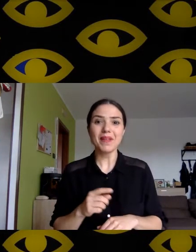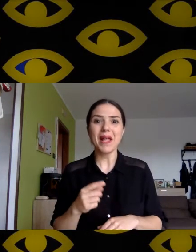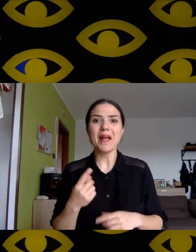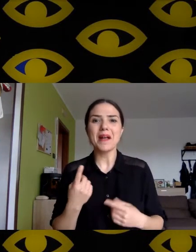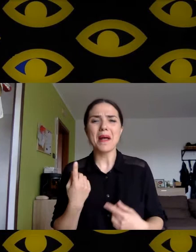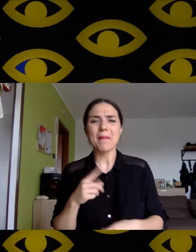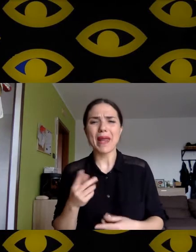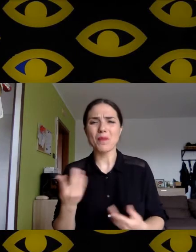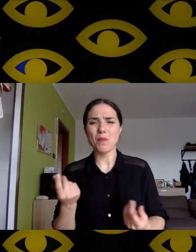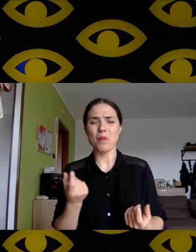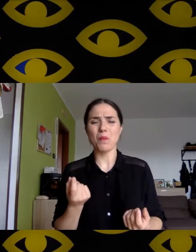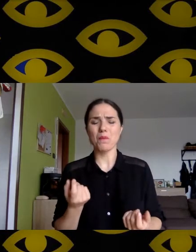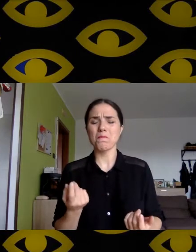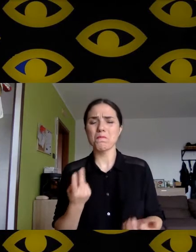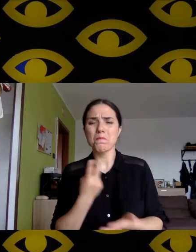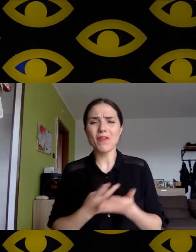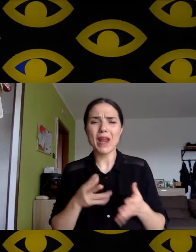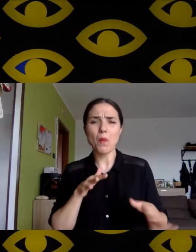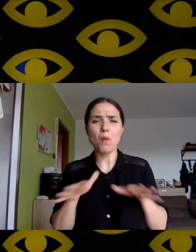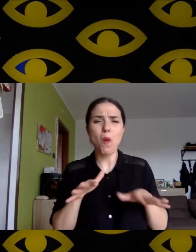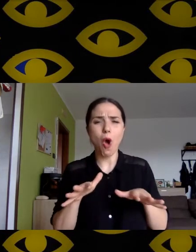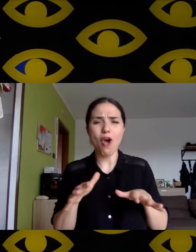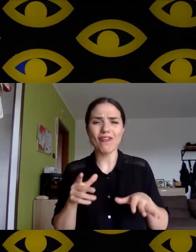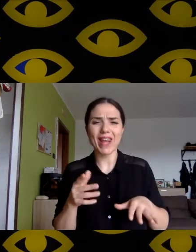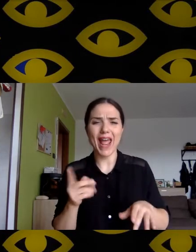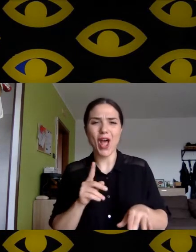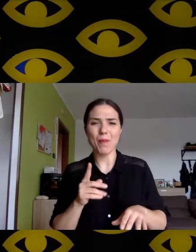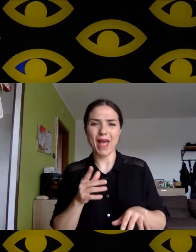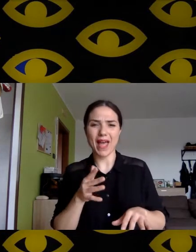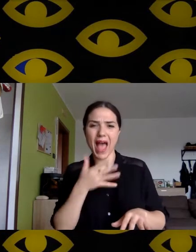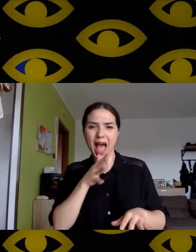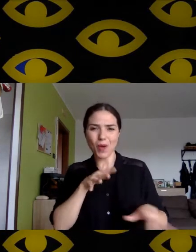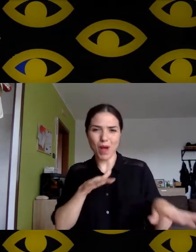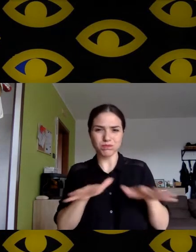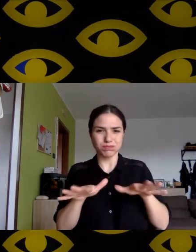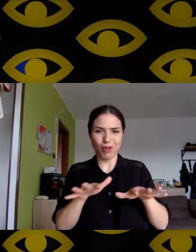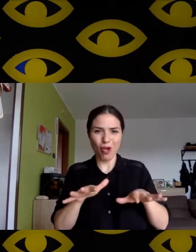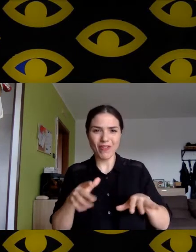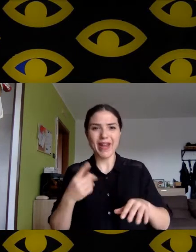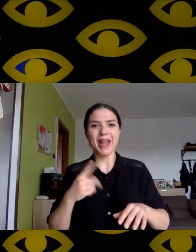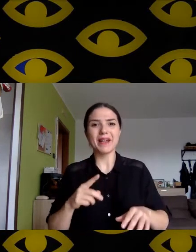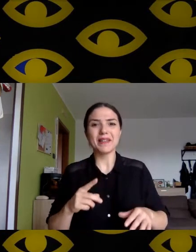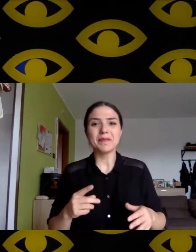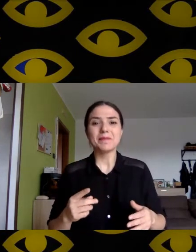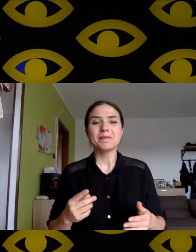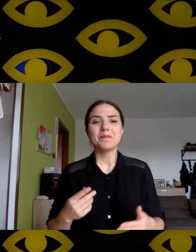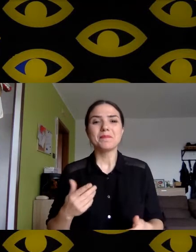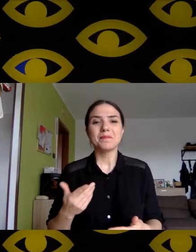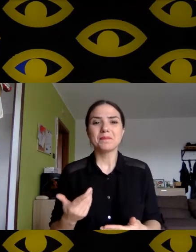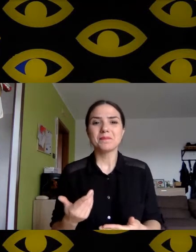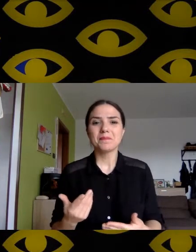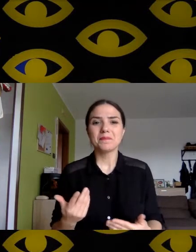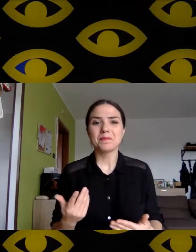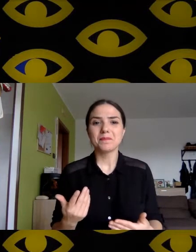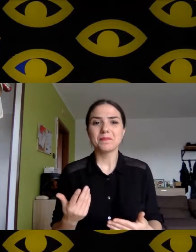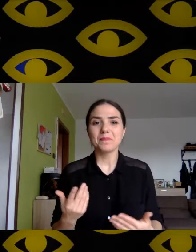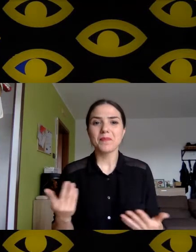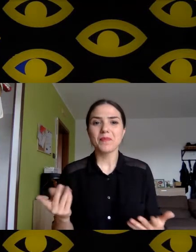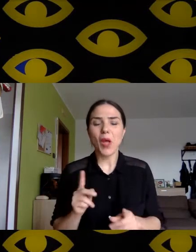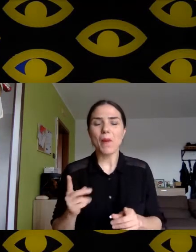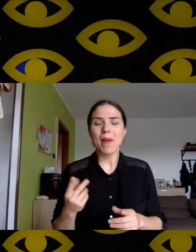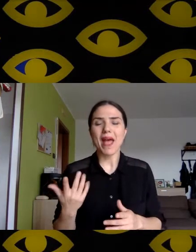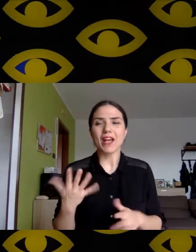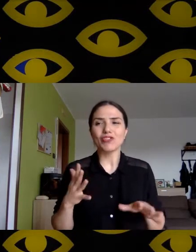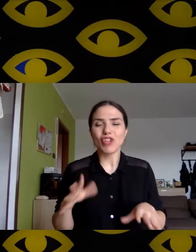la parte che forse abbiamo un po' tralasciato in questi anni, da quando siamo nati, da quando abbiamo